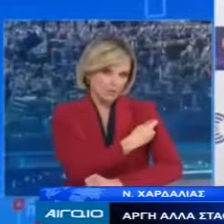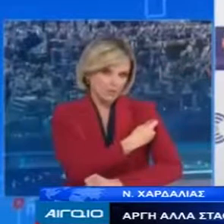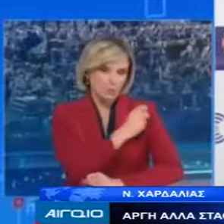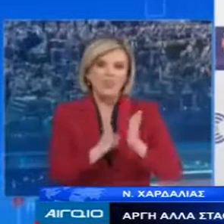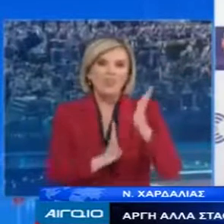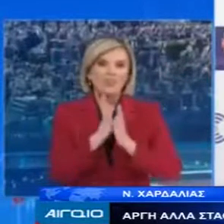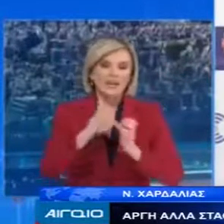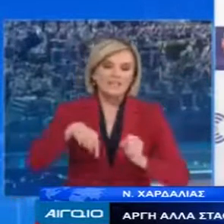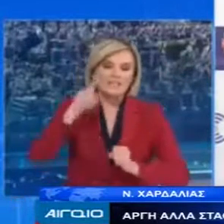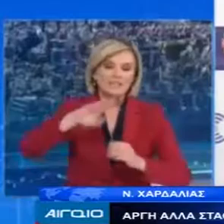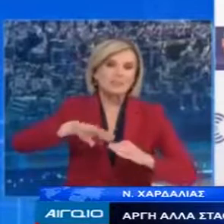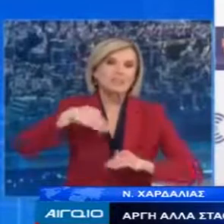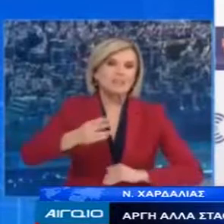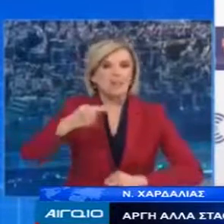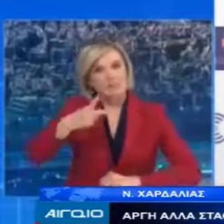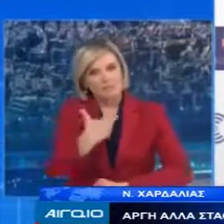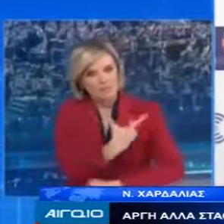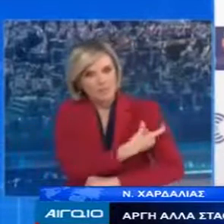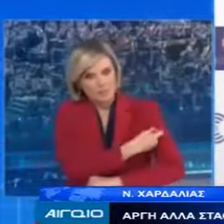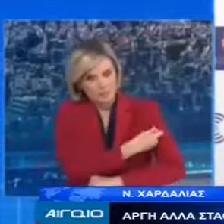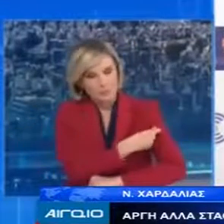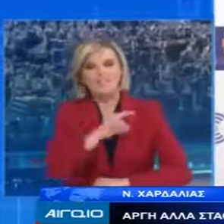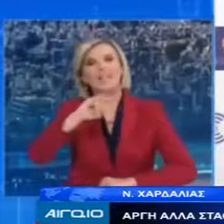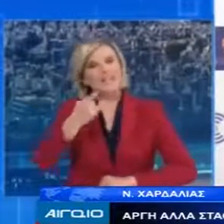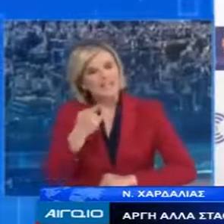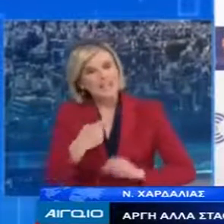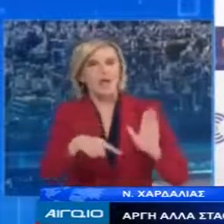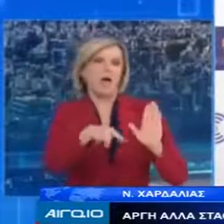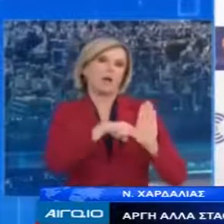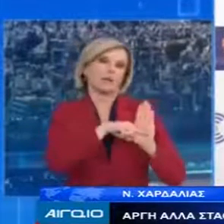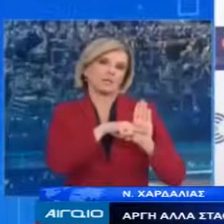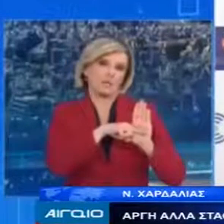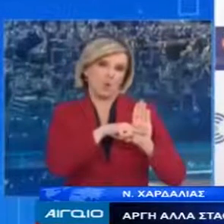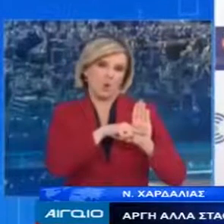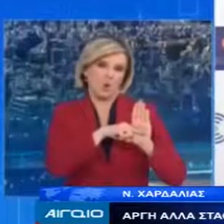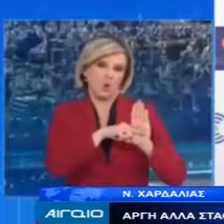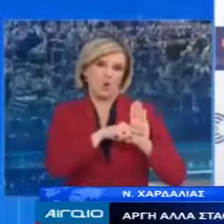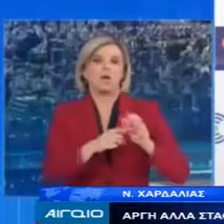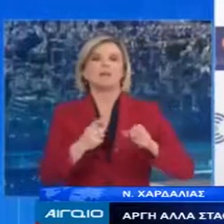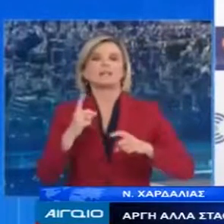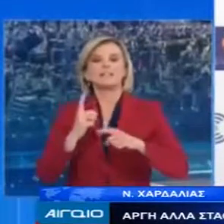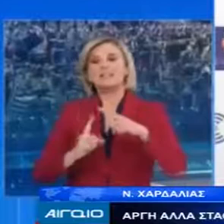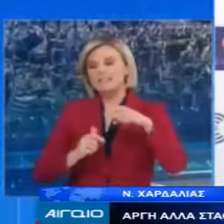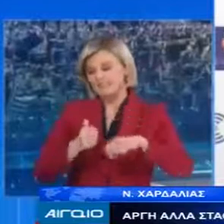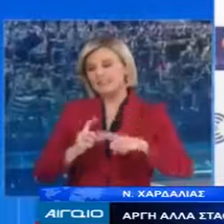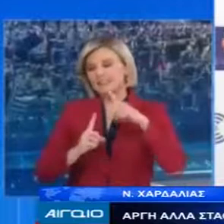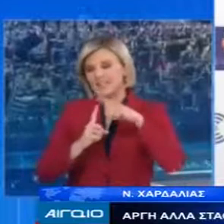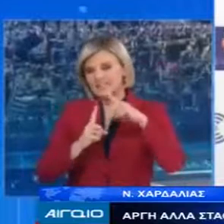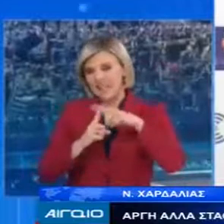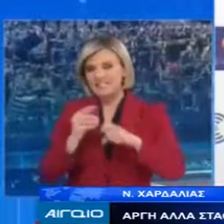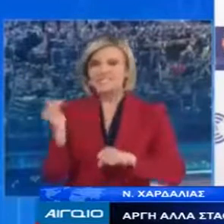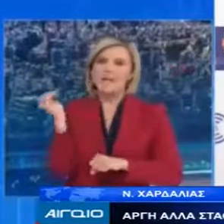δόση, είτε αρνητικού PCR τεστ 72 ωρών, είτε rapid test 24 ωρών,